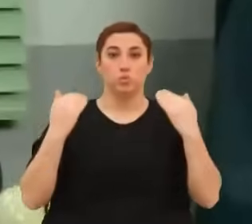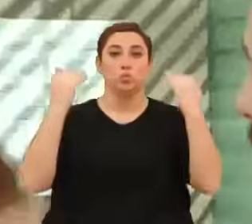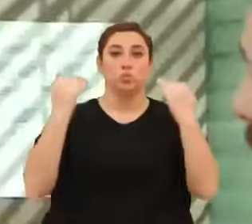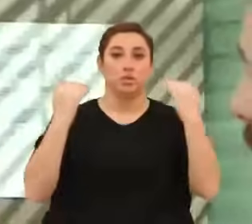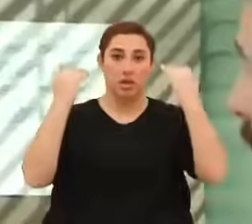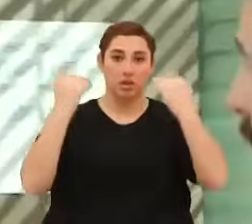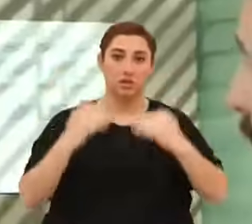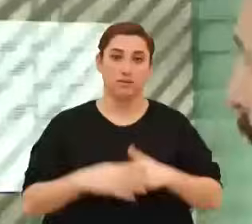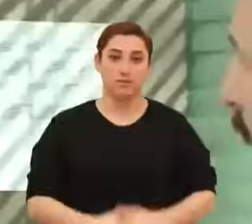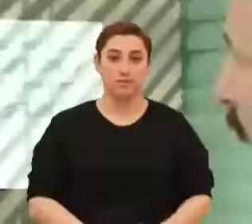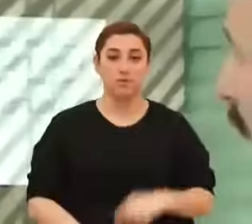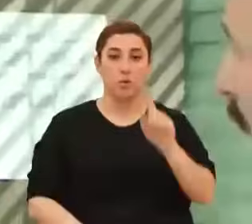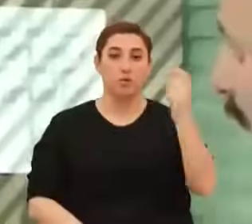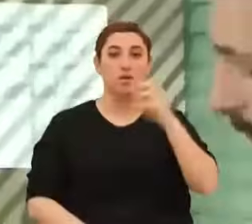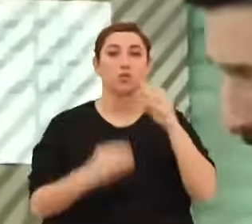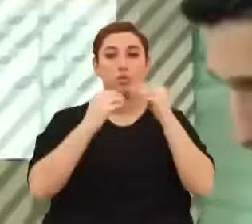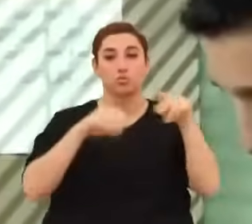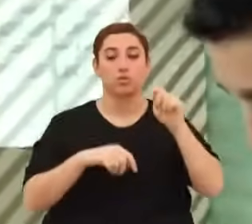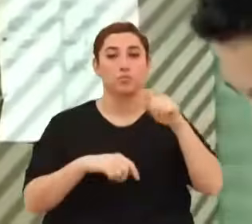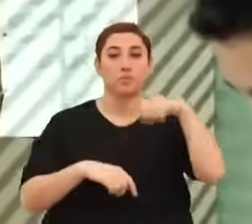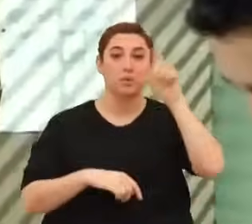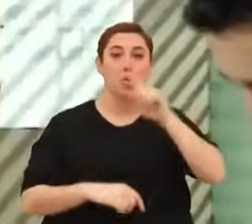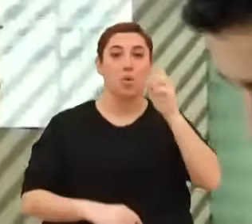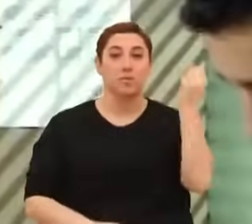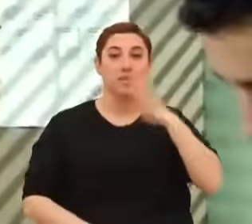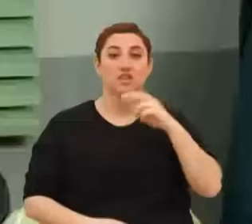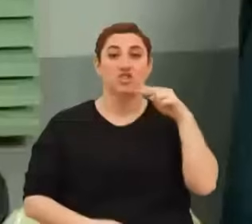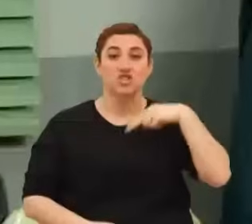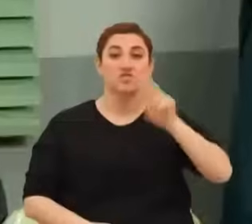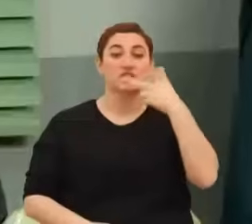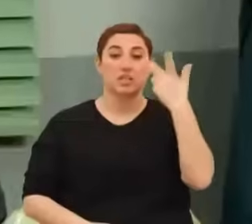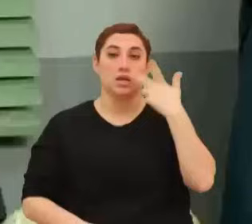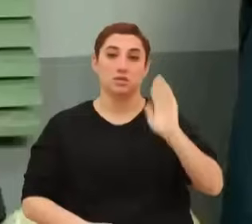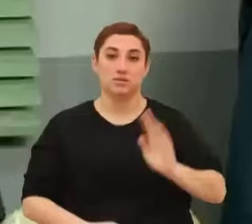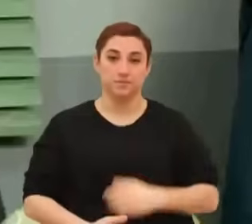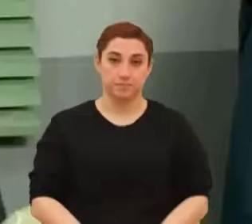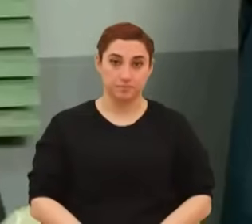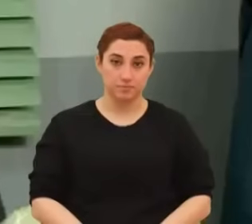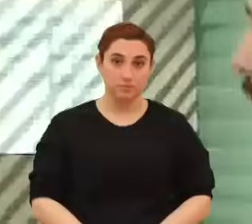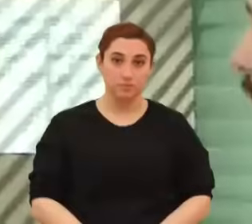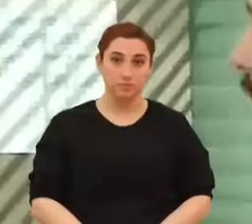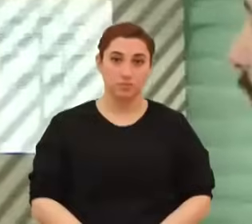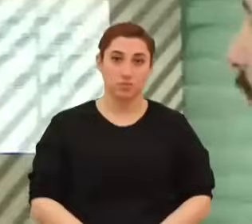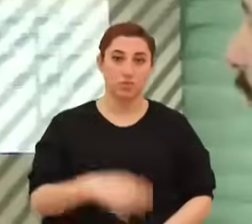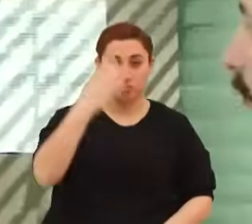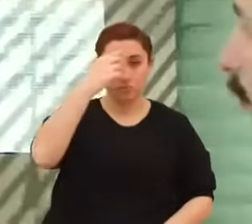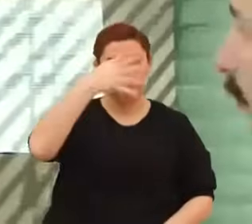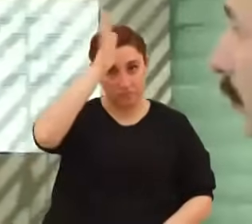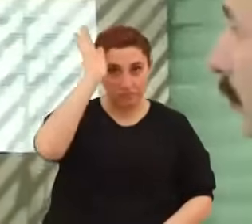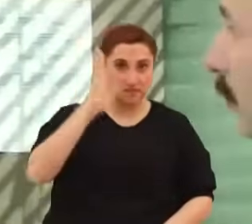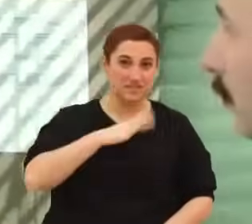kanatlıydı. 10 tane yumurtlardı, 10 tane günde. Böyle çift sarılı yumurtlardı. Böyle orada ibiği vardı